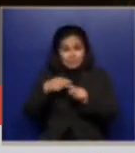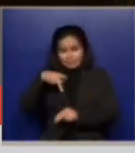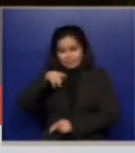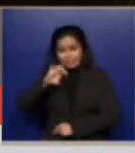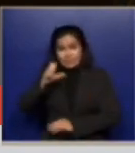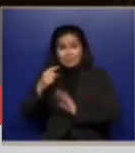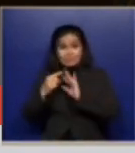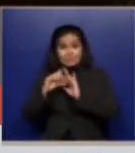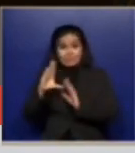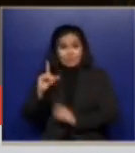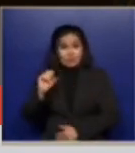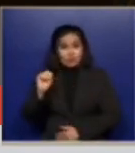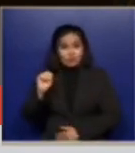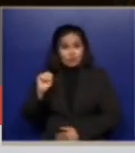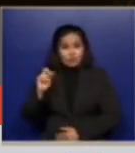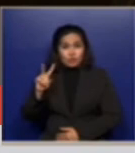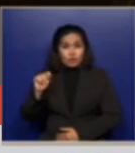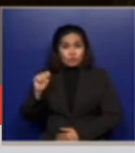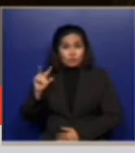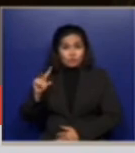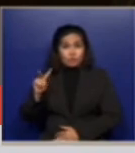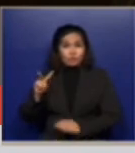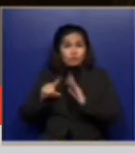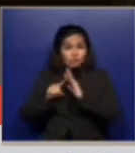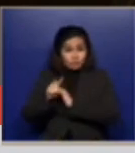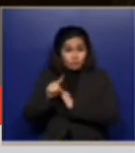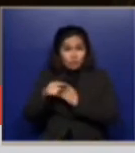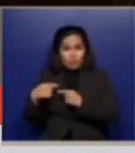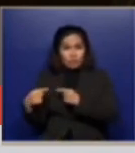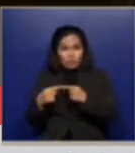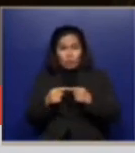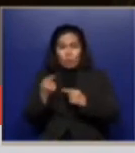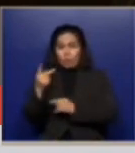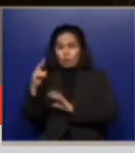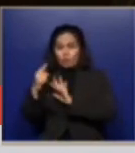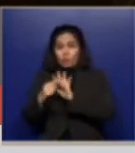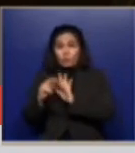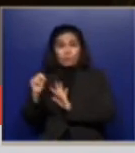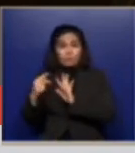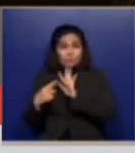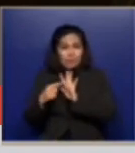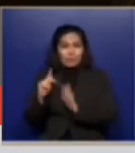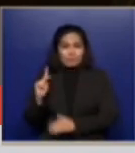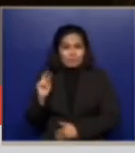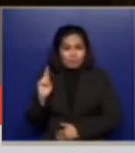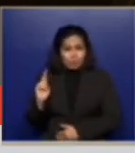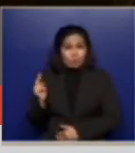เป็นคุณคุณากรปรีชาอาชนะชัยเชิญนะครับ